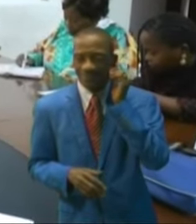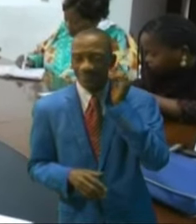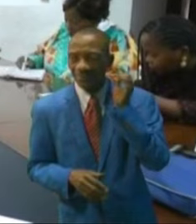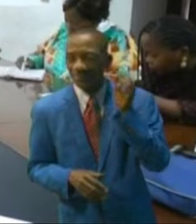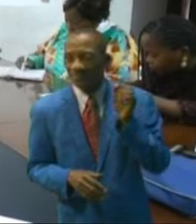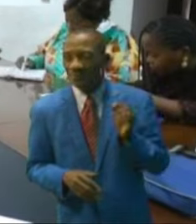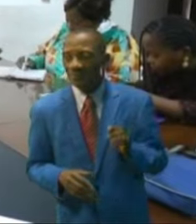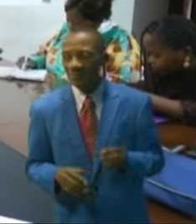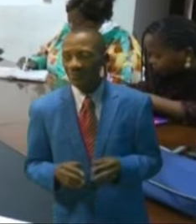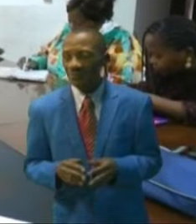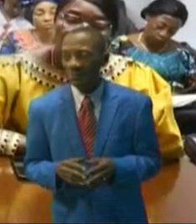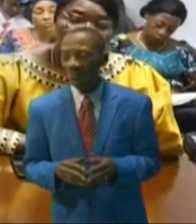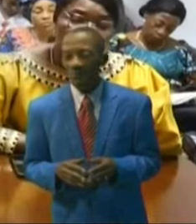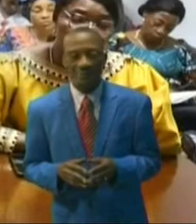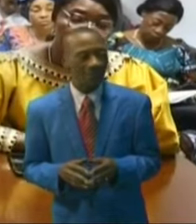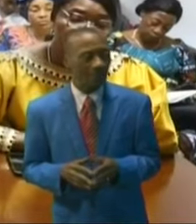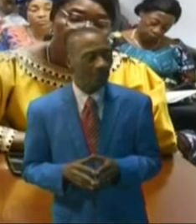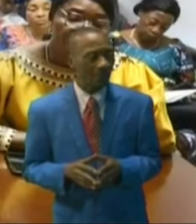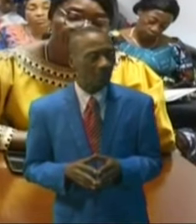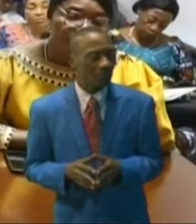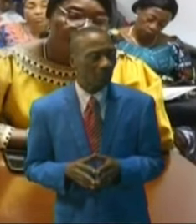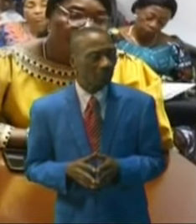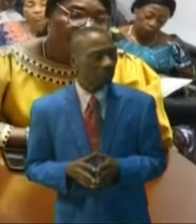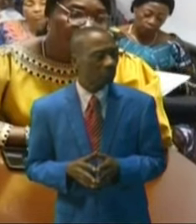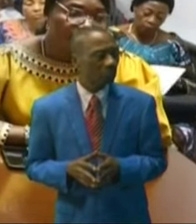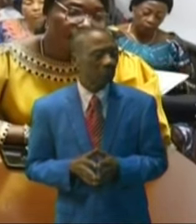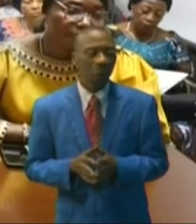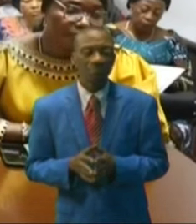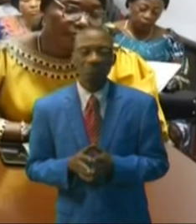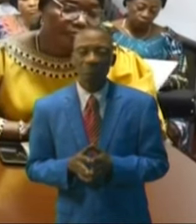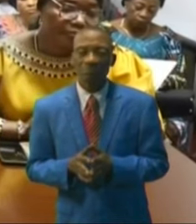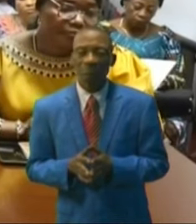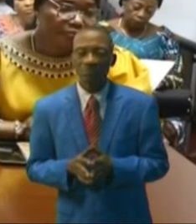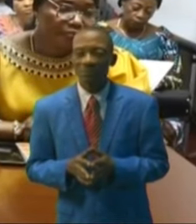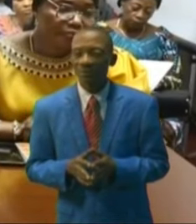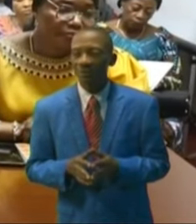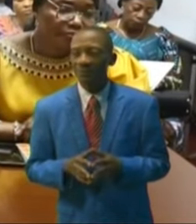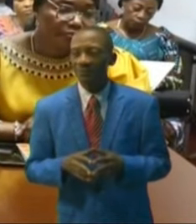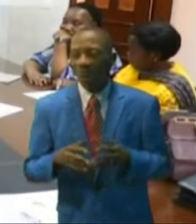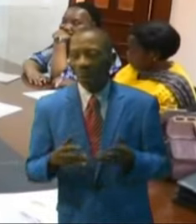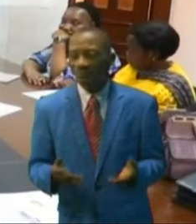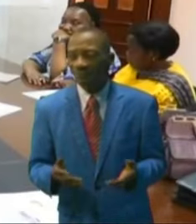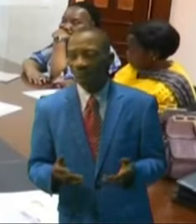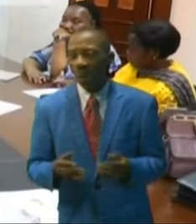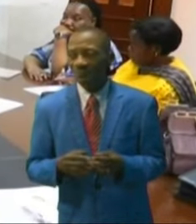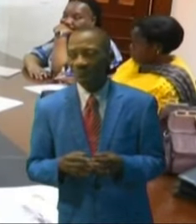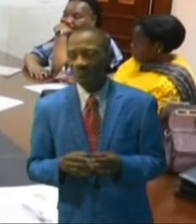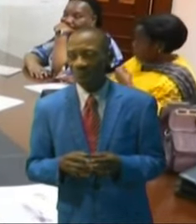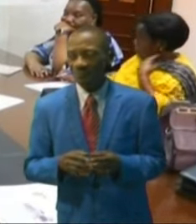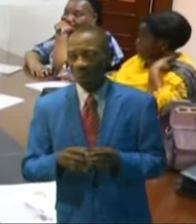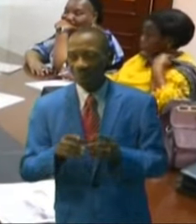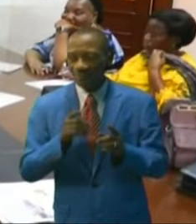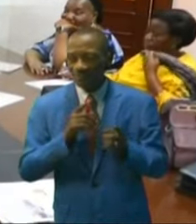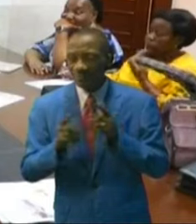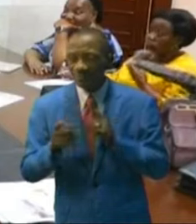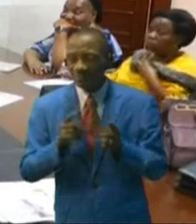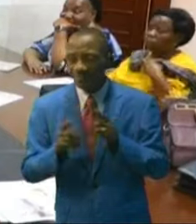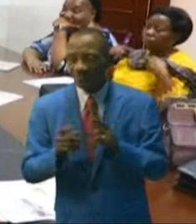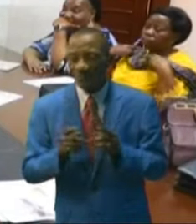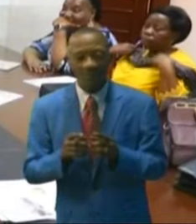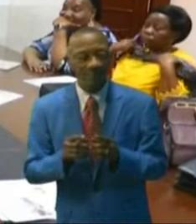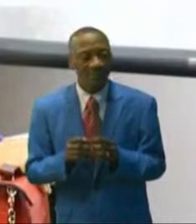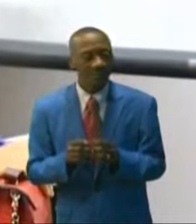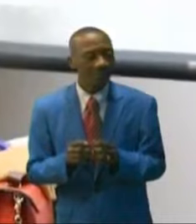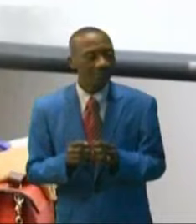PDRCS et à sensibiliser leur communauté pour l'appropriation du programme en tant que première victime